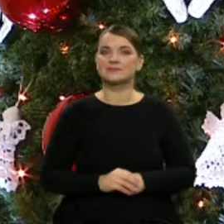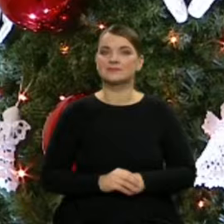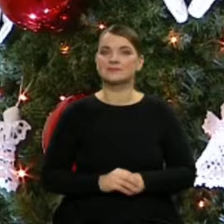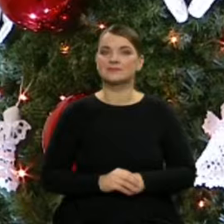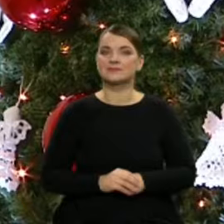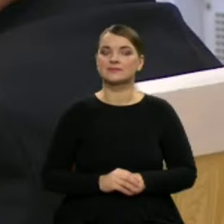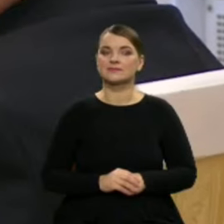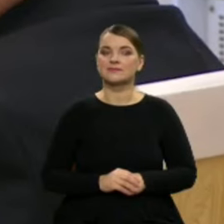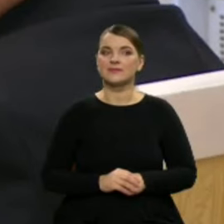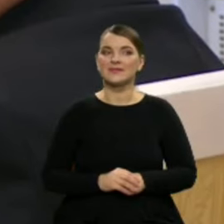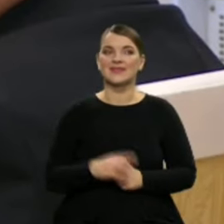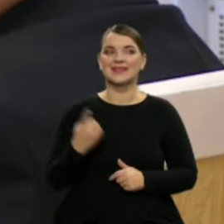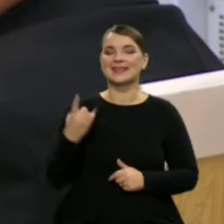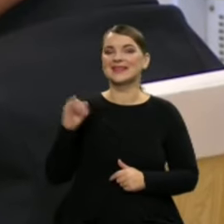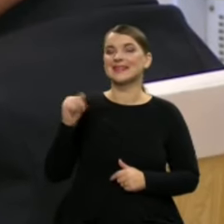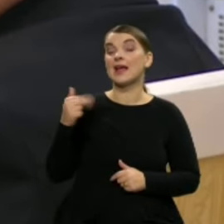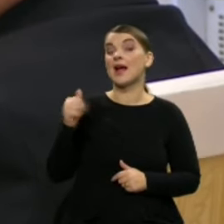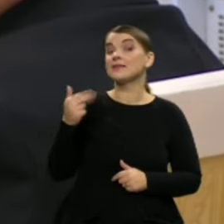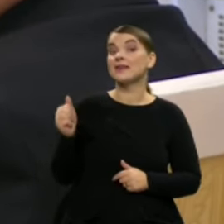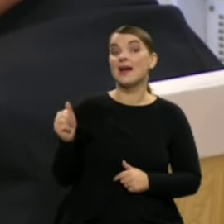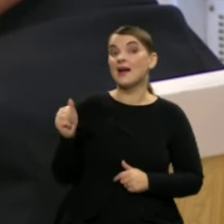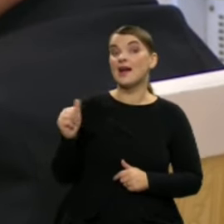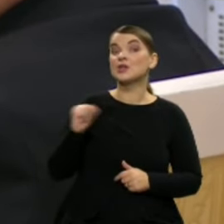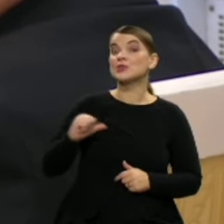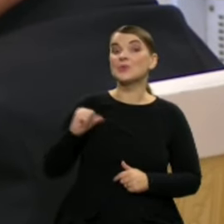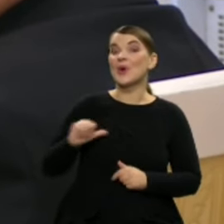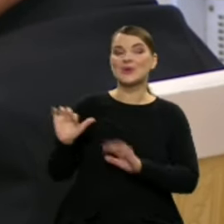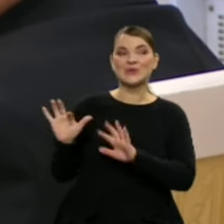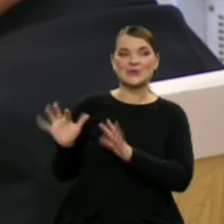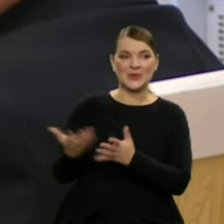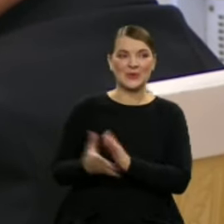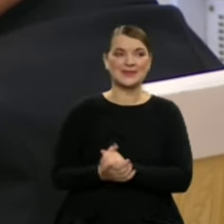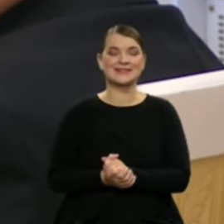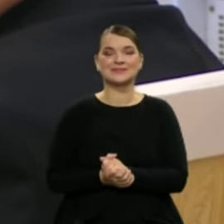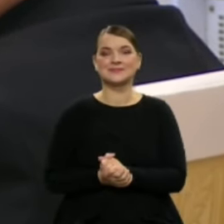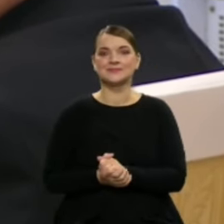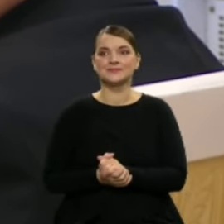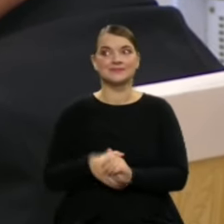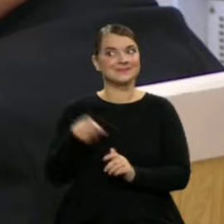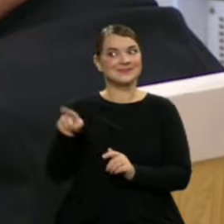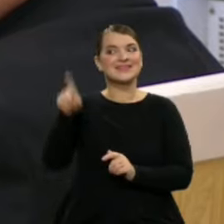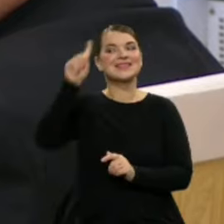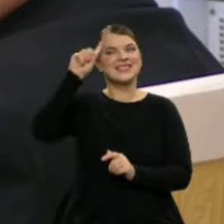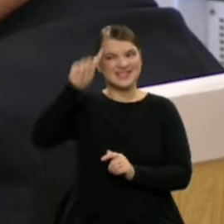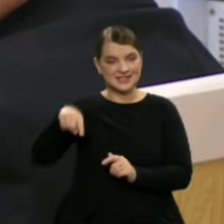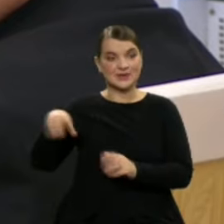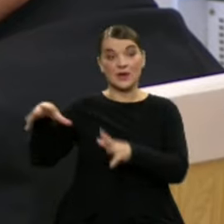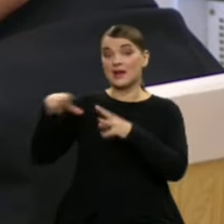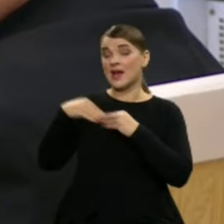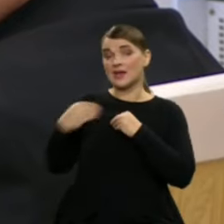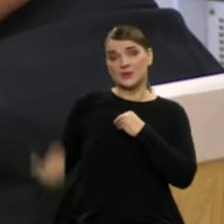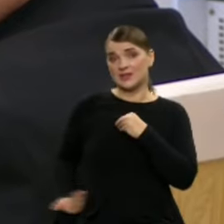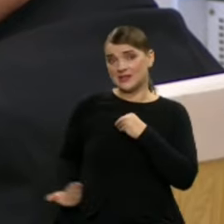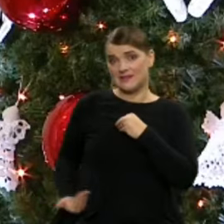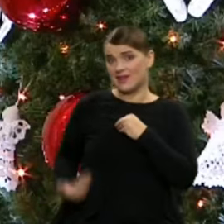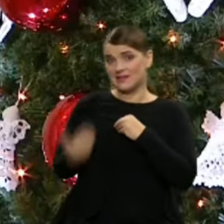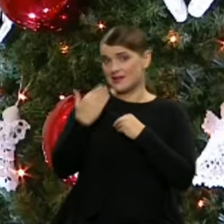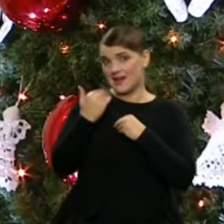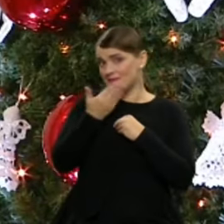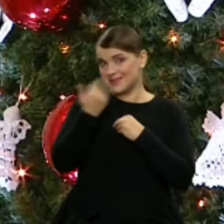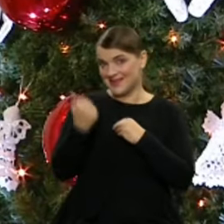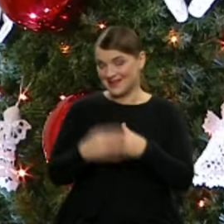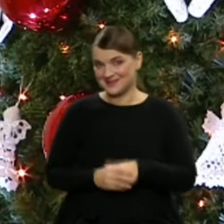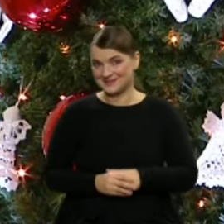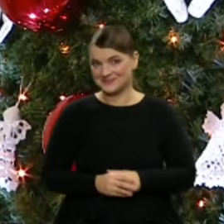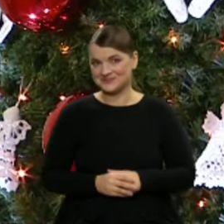Diena yra turbūt tas žmogus, kuris žino, kaip nelengva su manim gyventi. Bet tai yra kartu